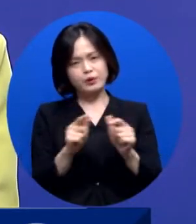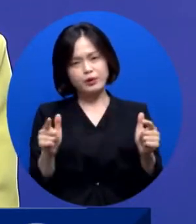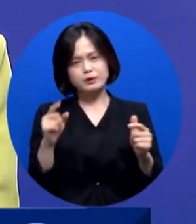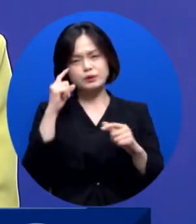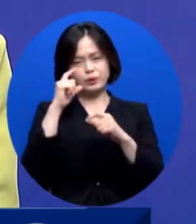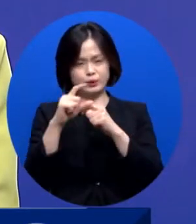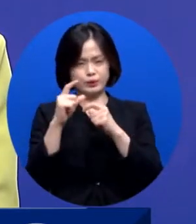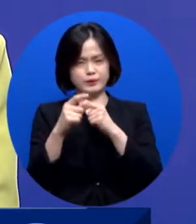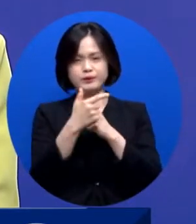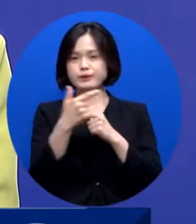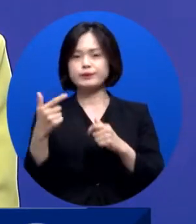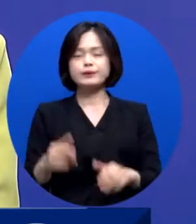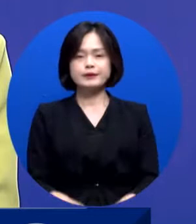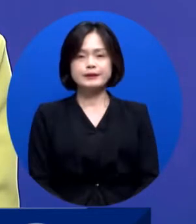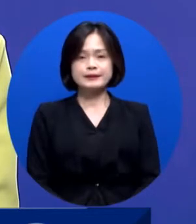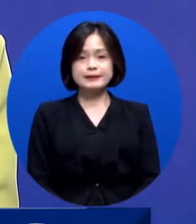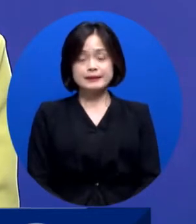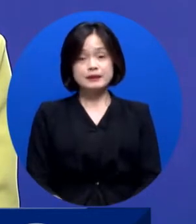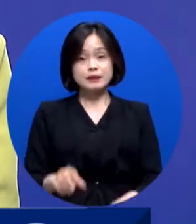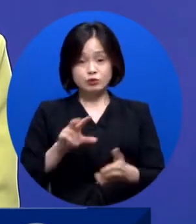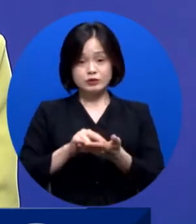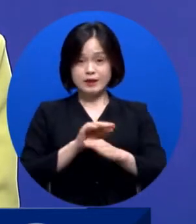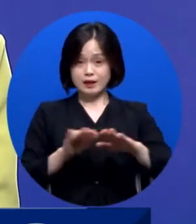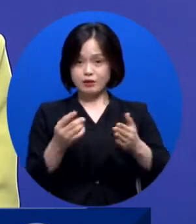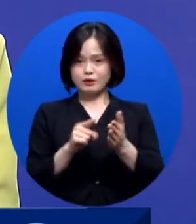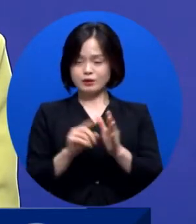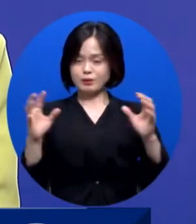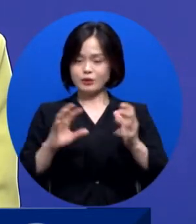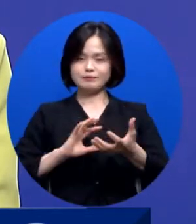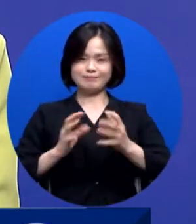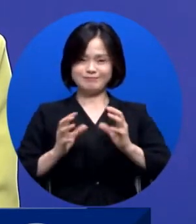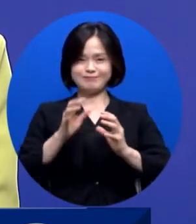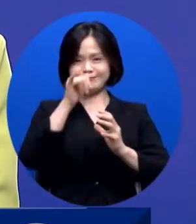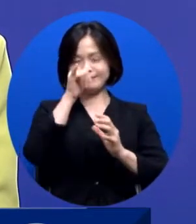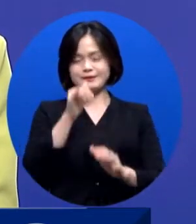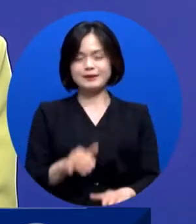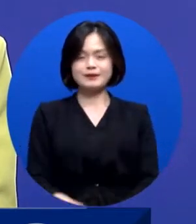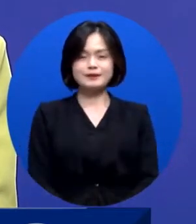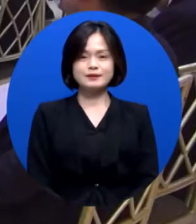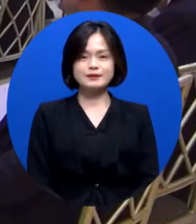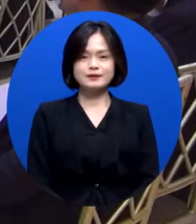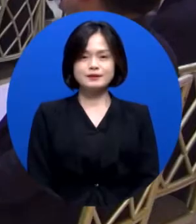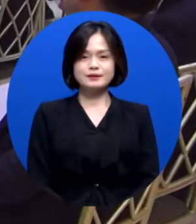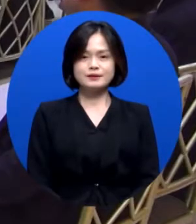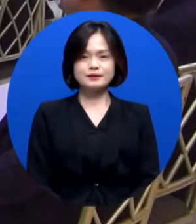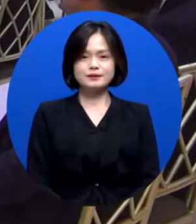현장의 고민과 전략을 공유하기 위한 시간이 마련됐습니다. 김인혜 기자입니다.